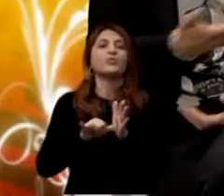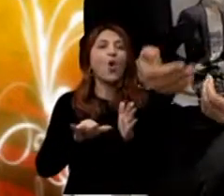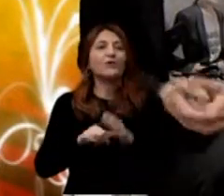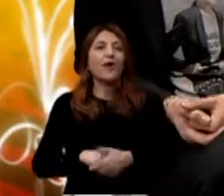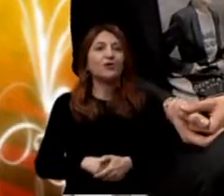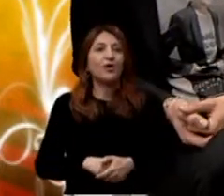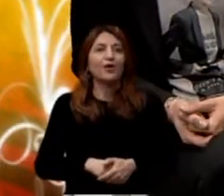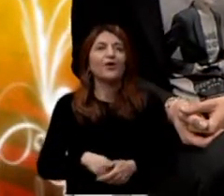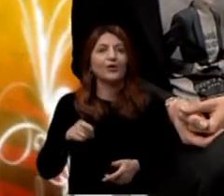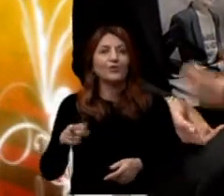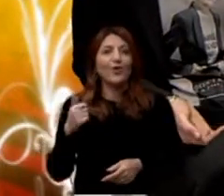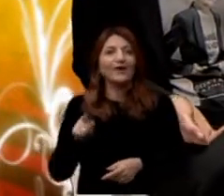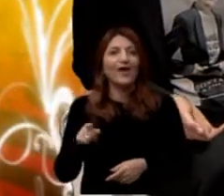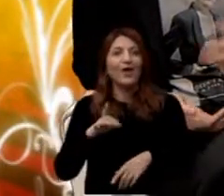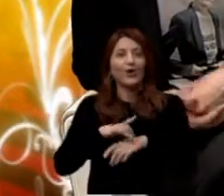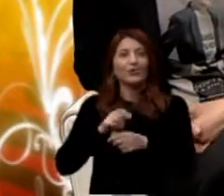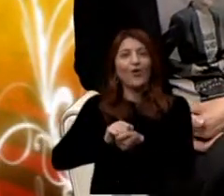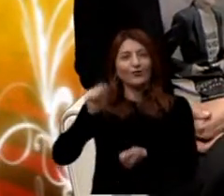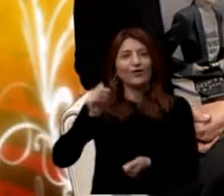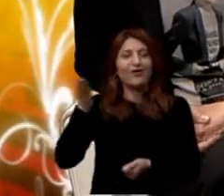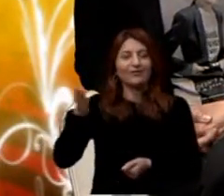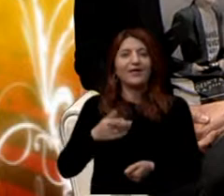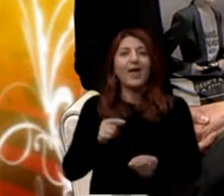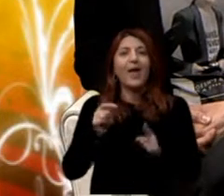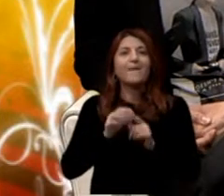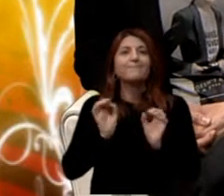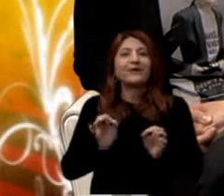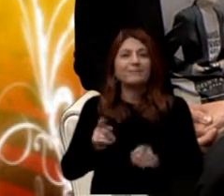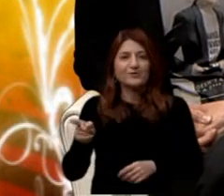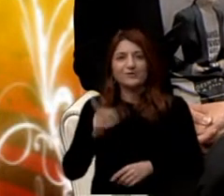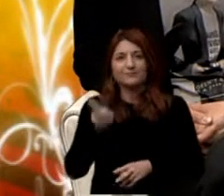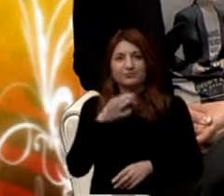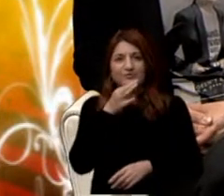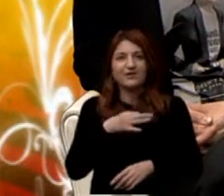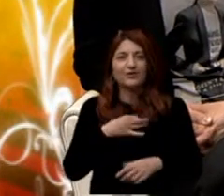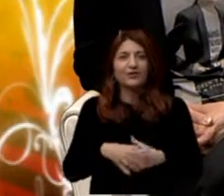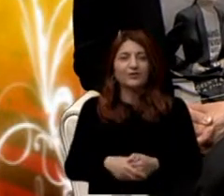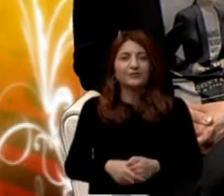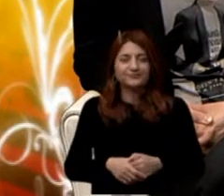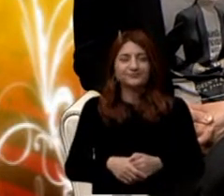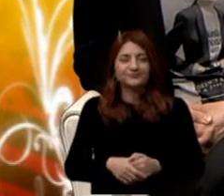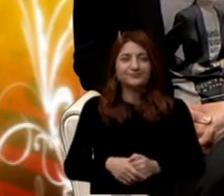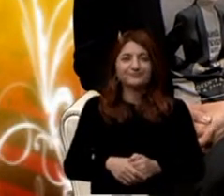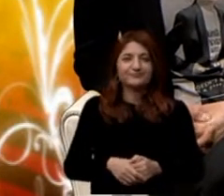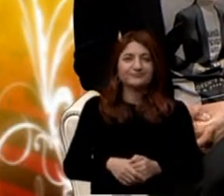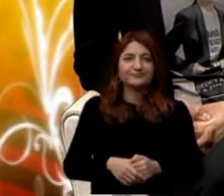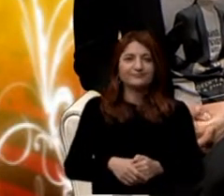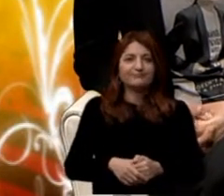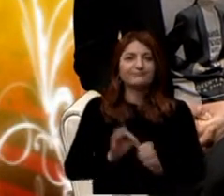to je inače doktorat od primarius, pa može se možda i nadovezati. Ne, pa upravo što je i